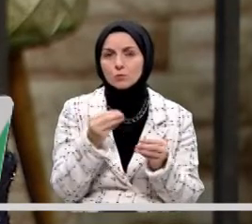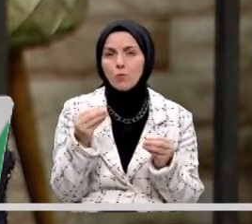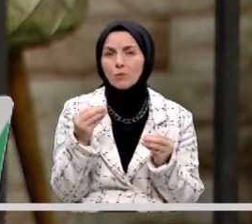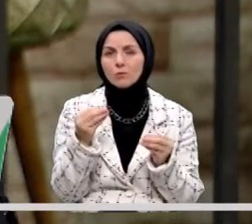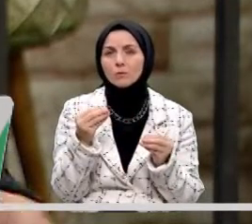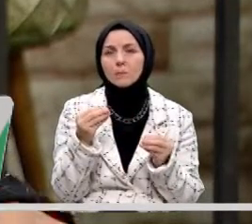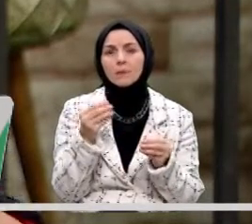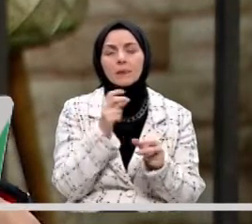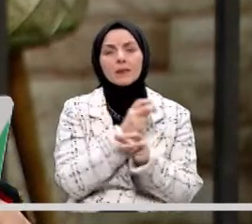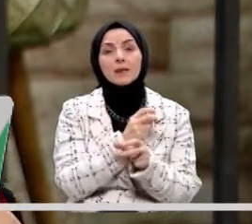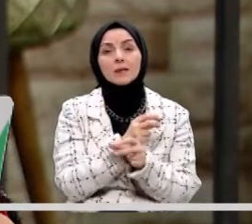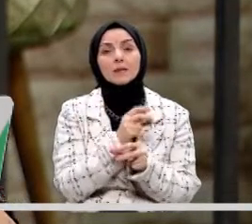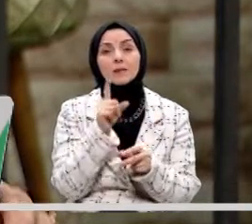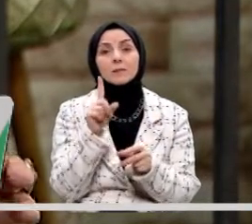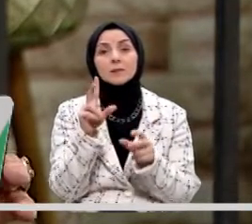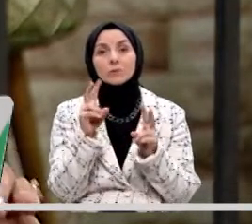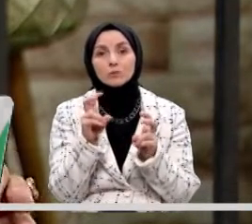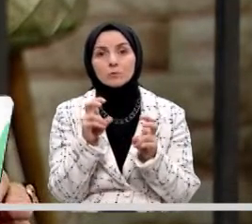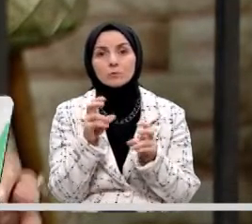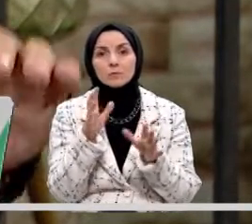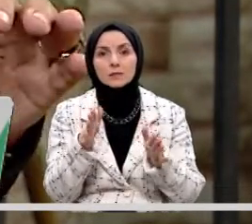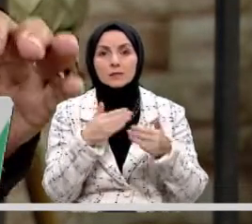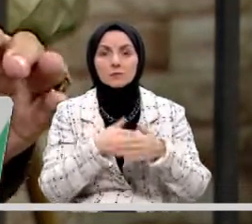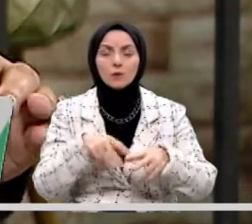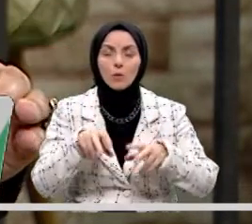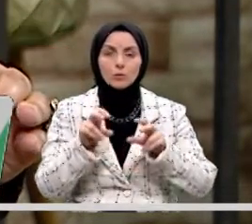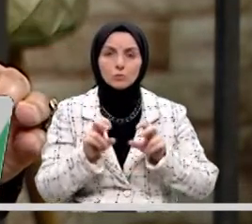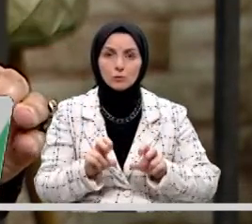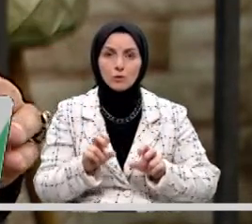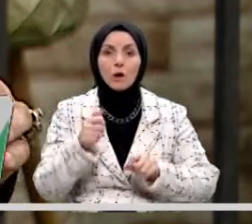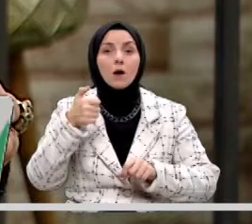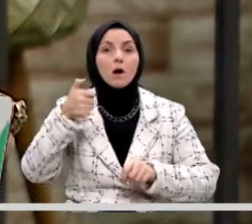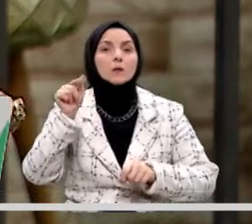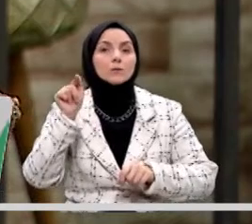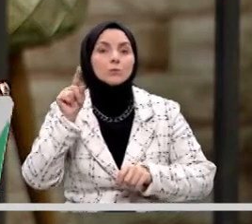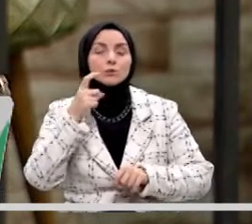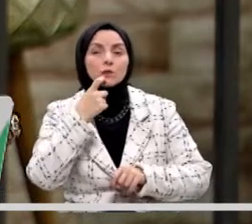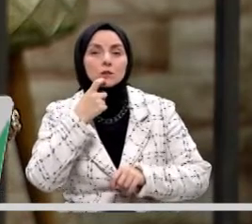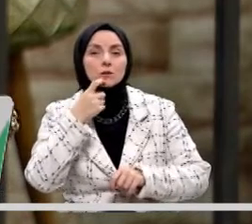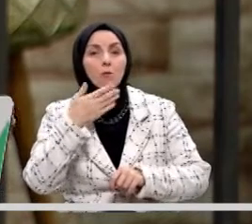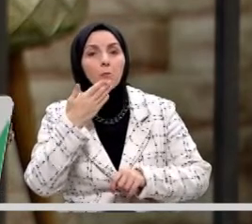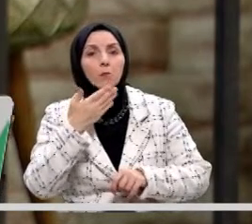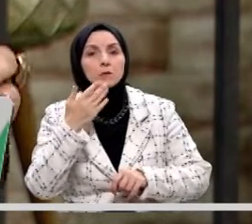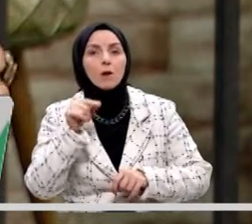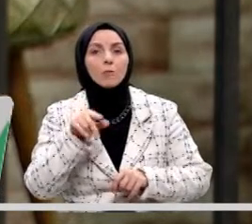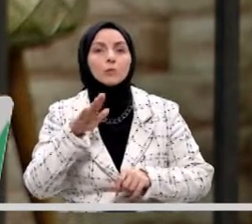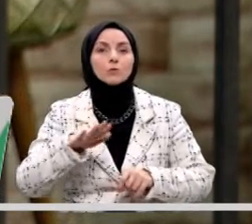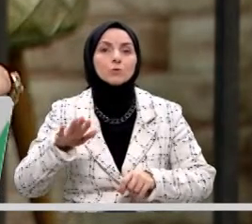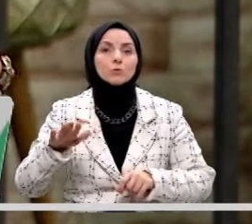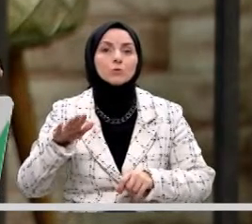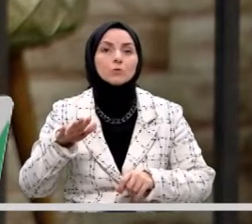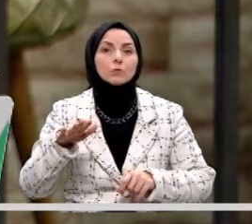Şimdi sınıfta dur oturuyor değil mi bakın alt buçuk yaşında bu çocuk